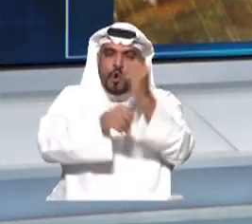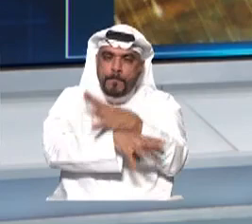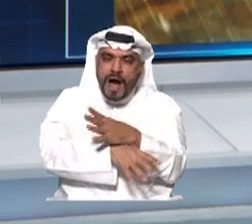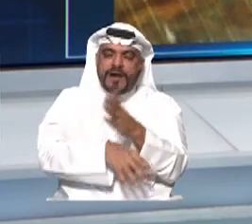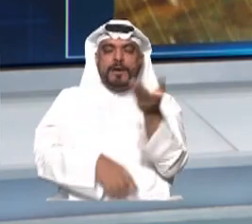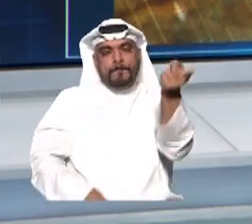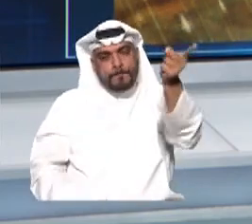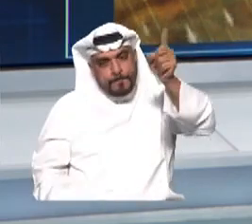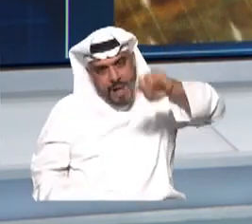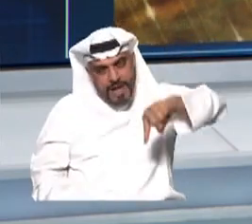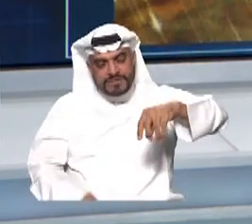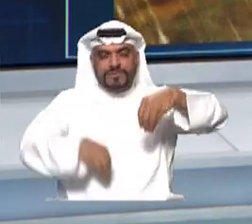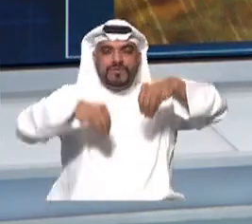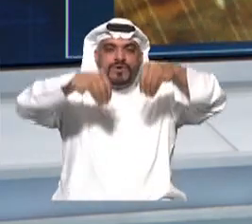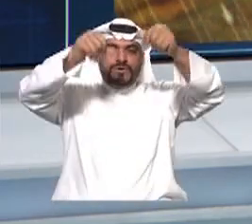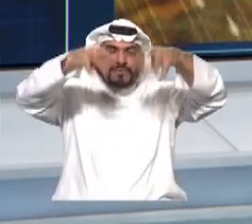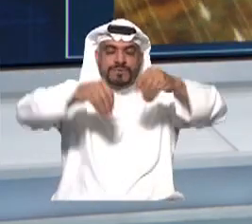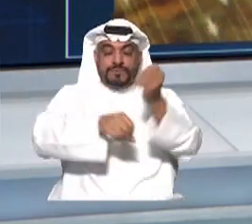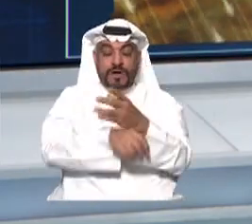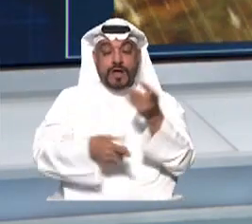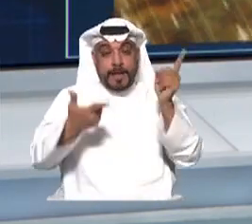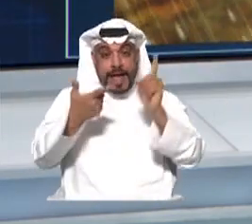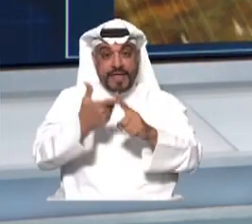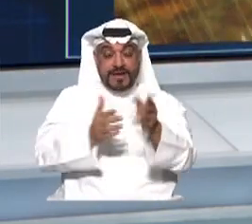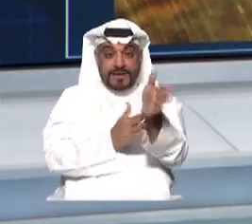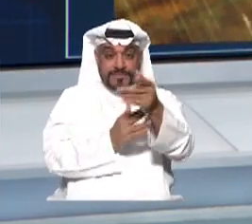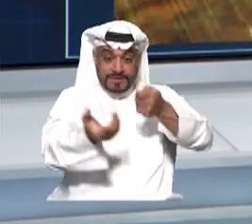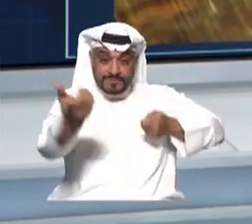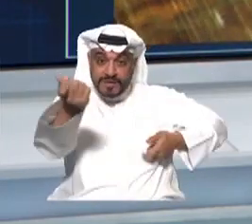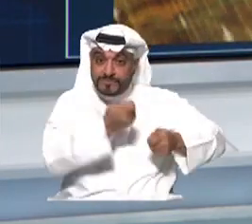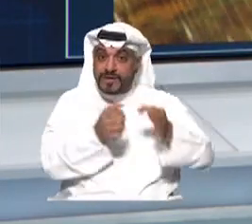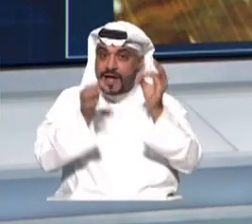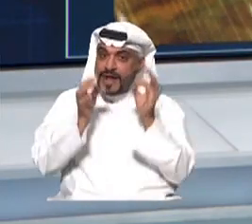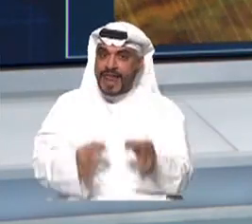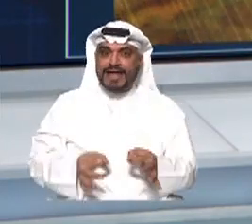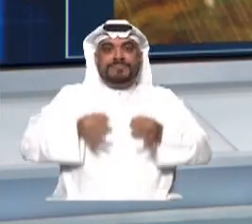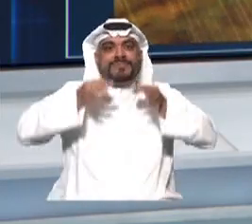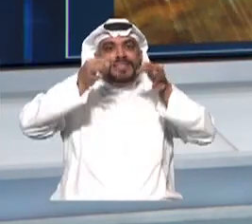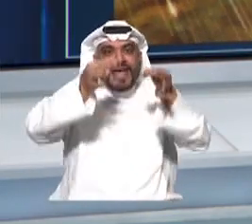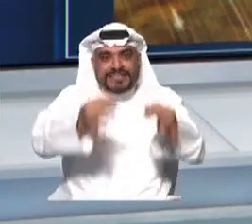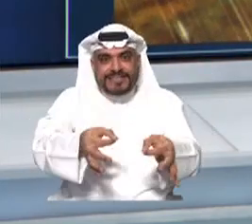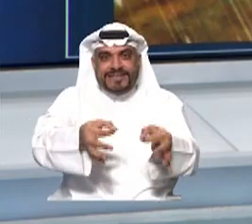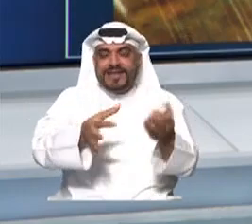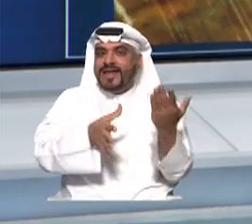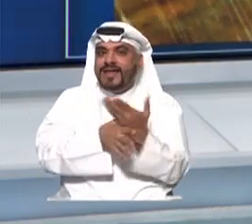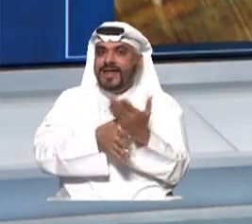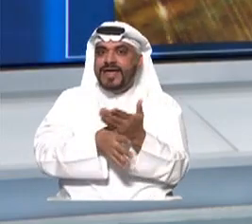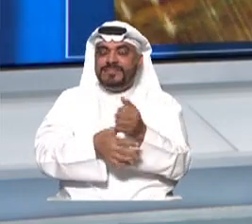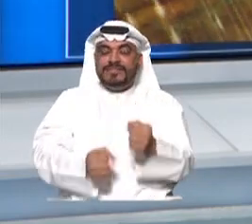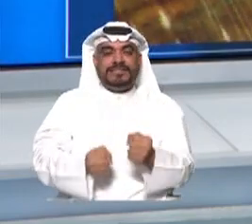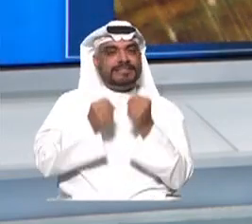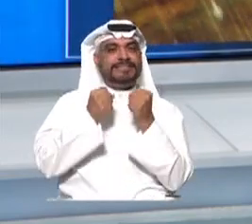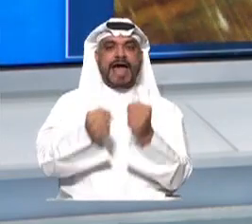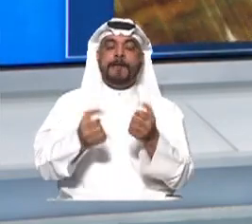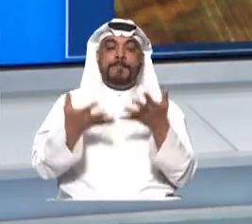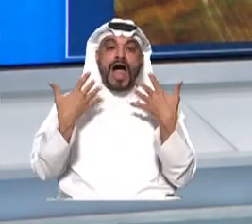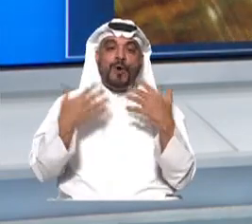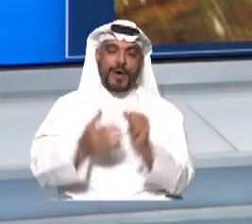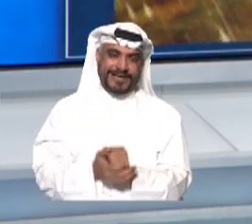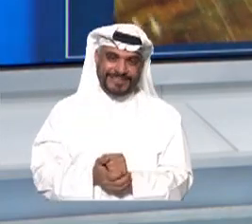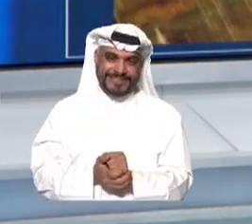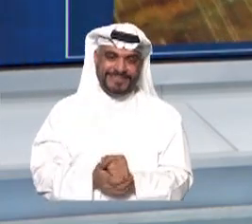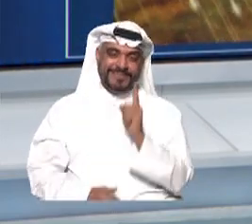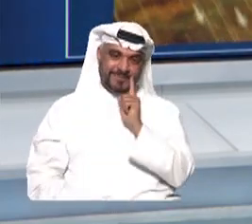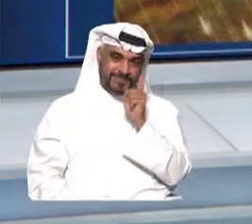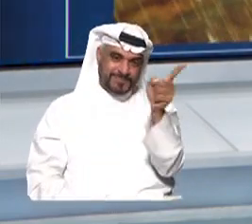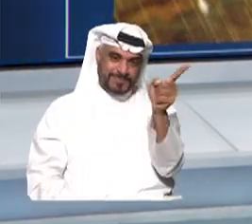أثناء القيادة، وأيضا الحداقة ومرتادي البحر تأجيل أي نشاط بحري بسبب ارتفاع الأمواج لأكثر من 6 أقدام. درجات